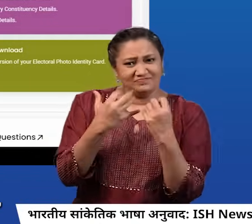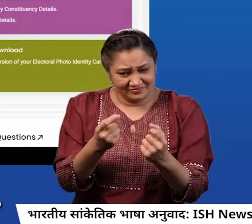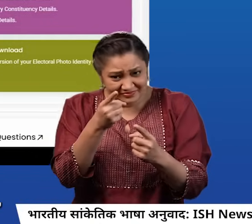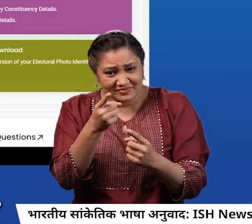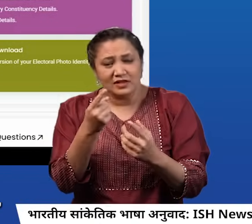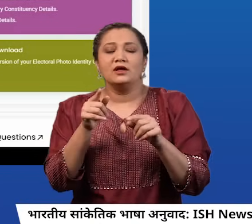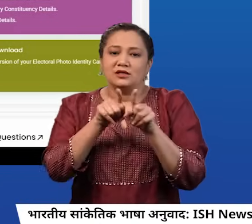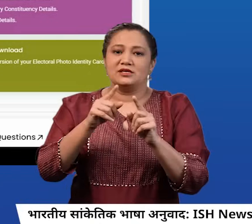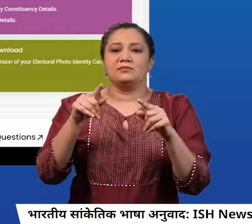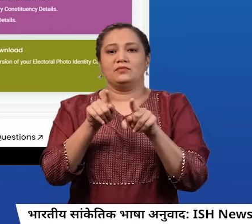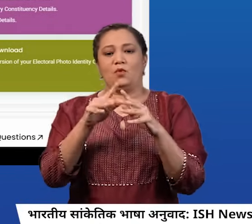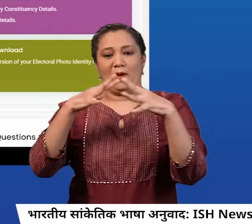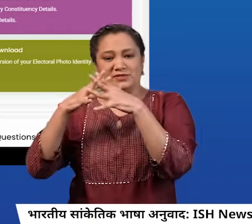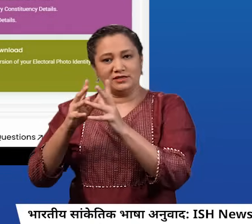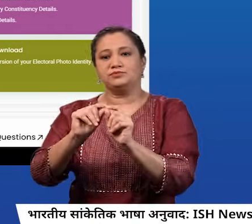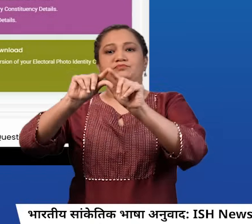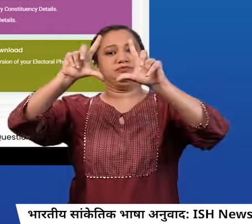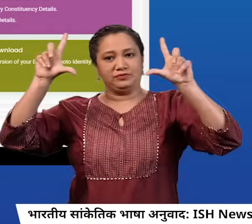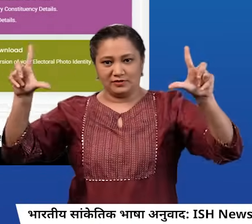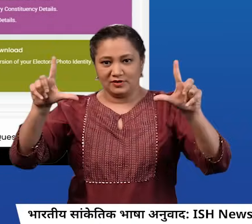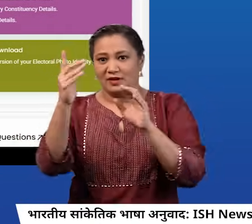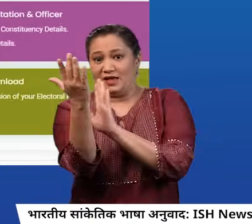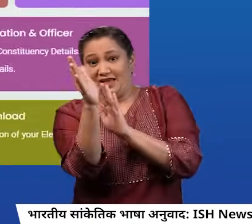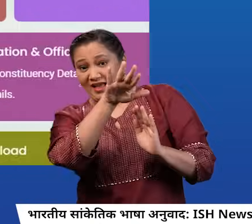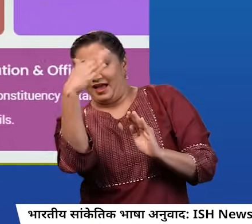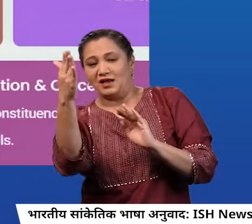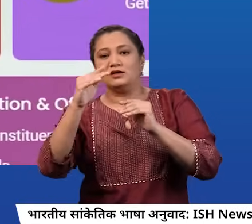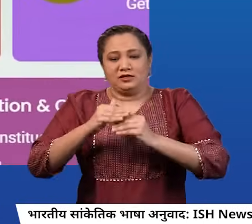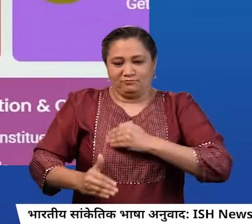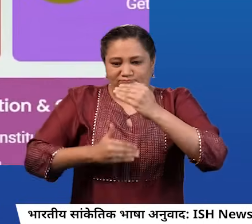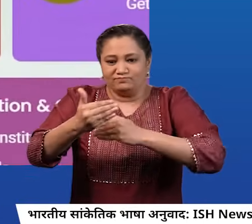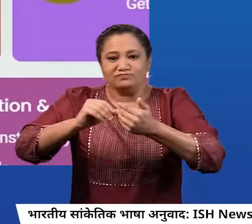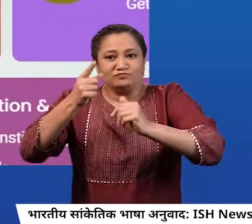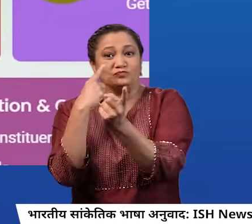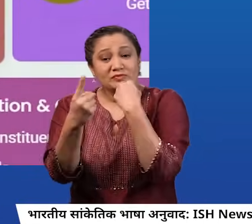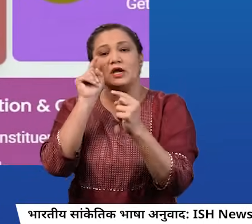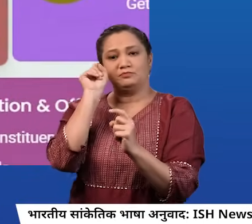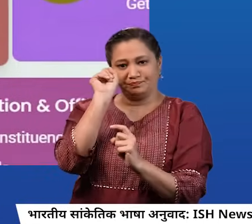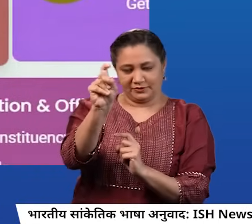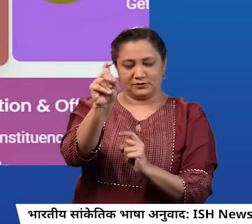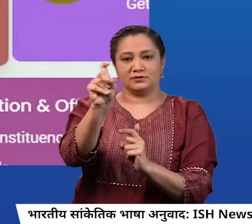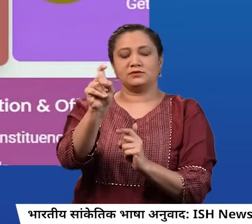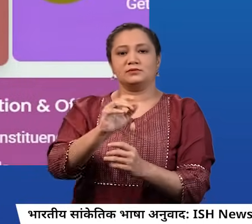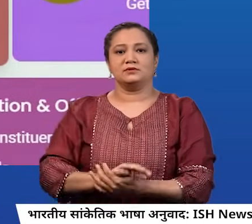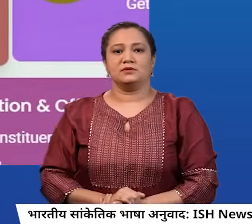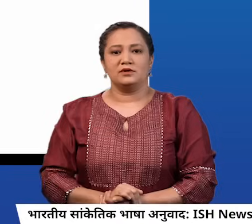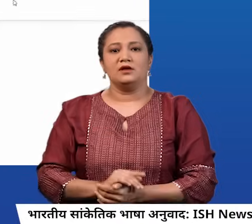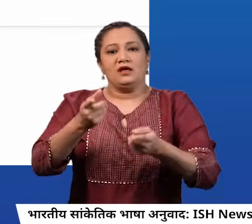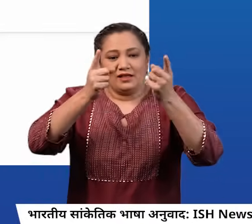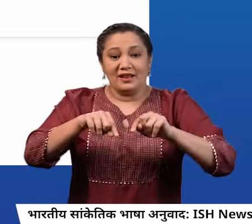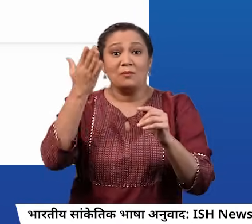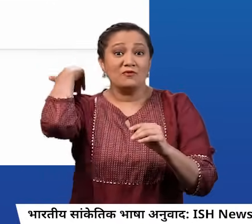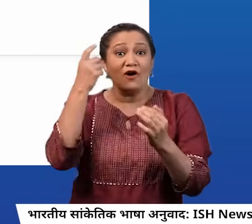स्थिती गती समझून घयाईची असेल तर त्या सथी या संकेत स्थालावर चा मुख्य पानावर जाउन ट्राक अप्लिकेशन स्टेटस हा परियाई निवडाईचा